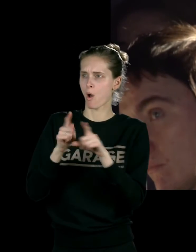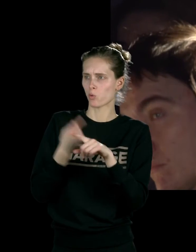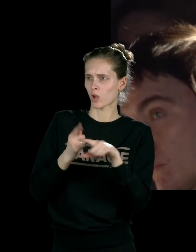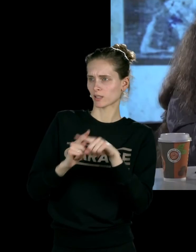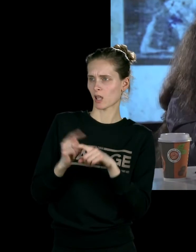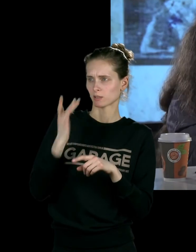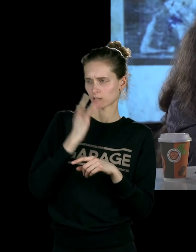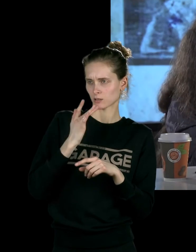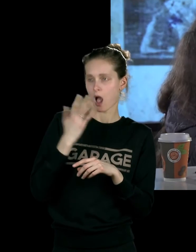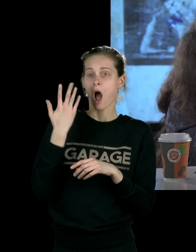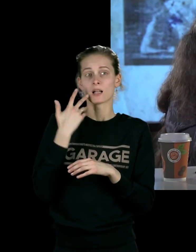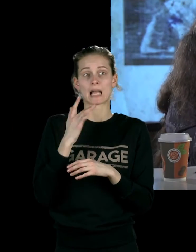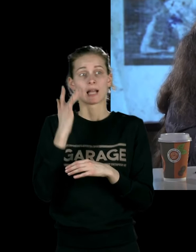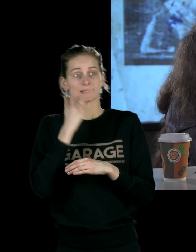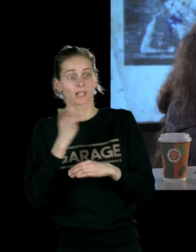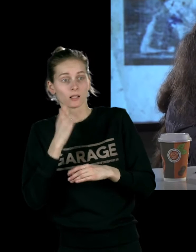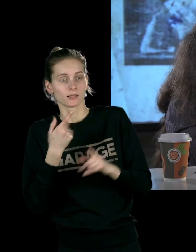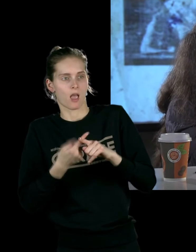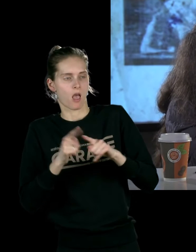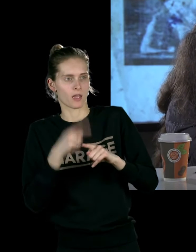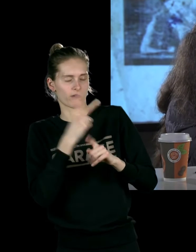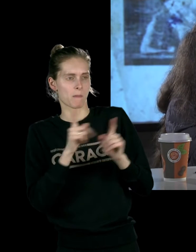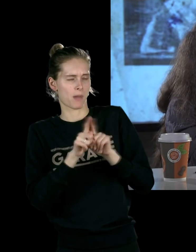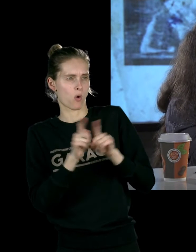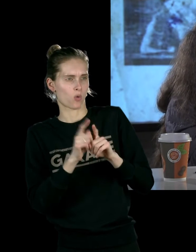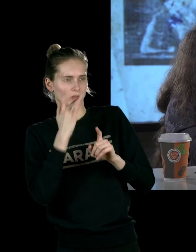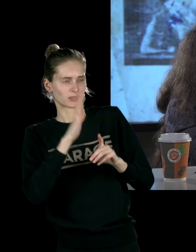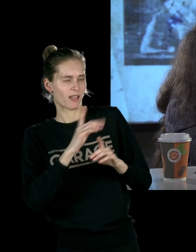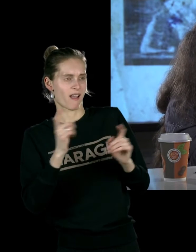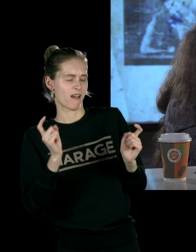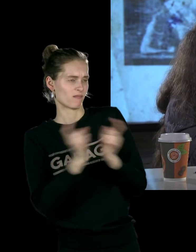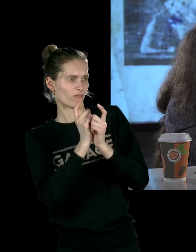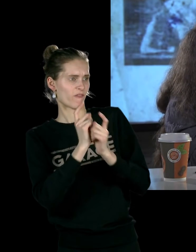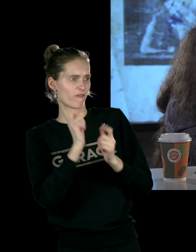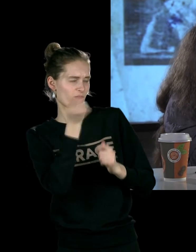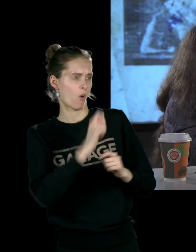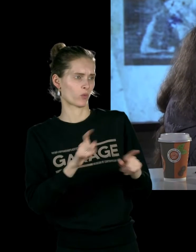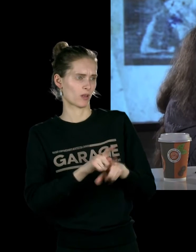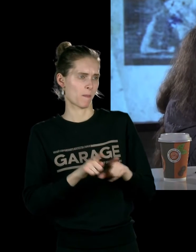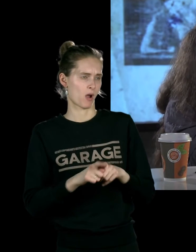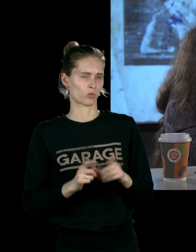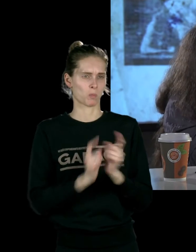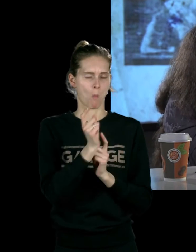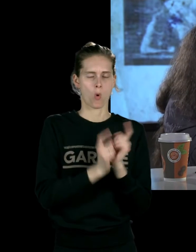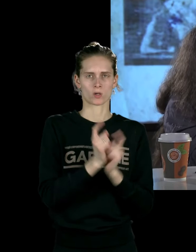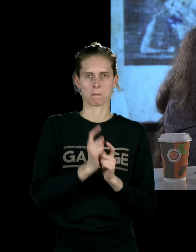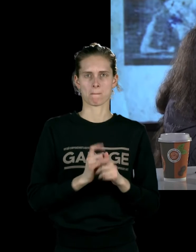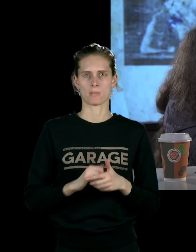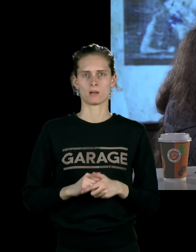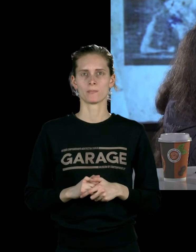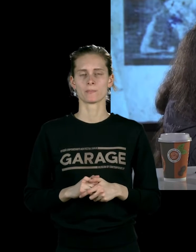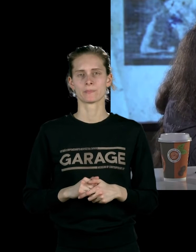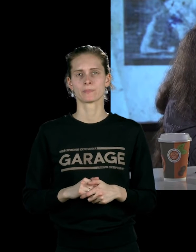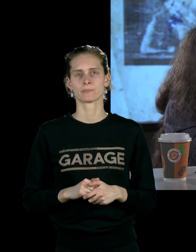продолжает эту идею, тут точно такие же сцены, где идет ли речь о совокуплении или о драке,